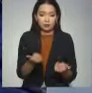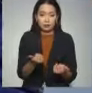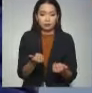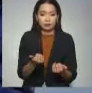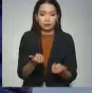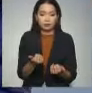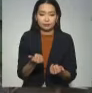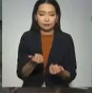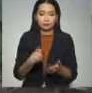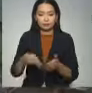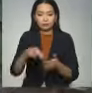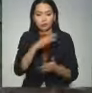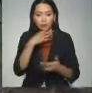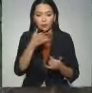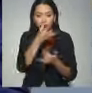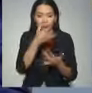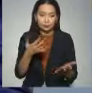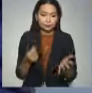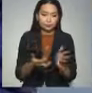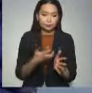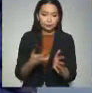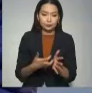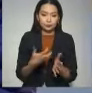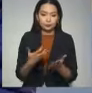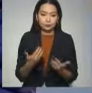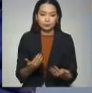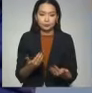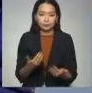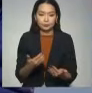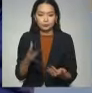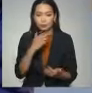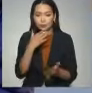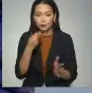прожалобы. Пенсиядан 200 мың точно кетеді.